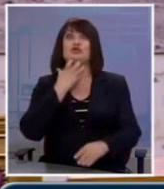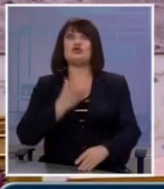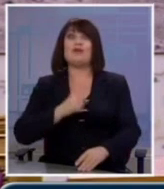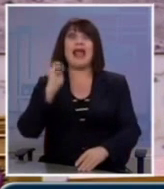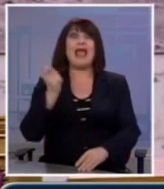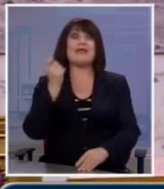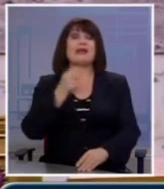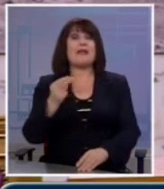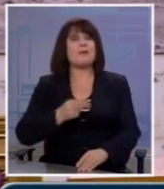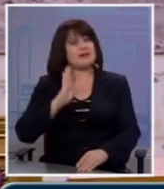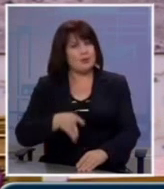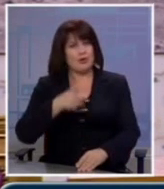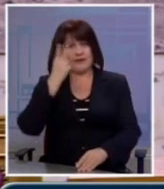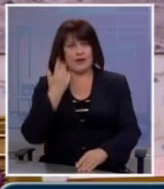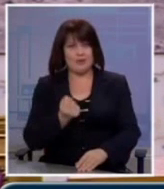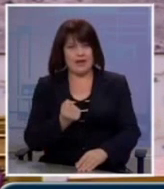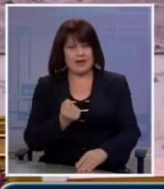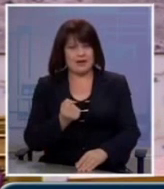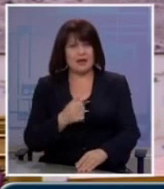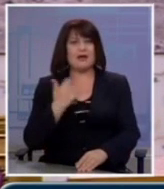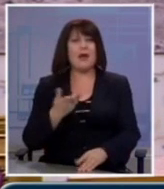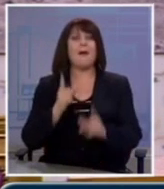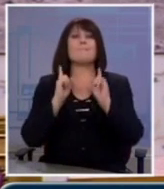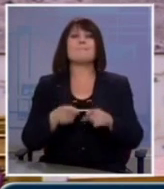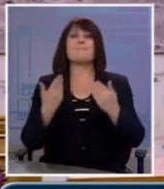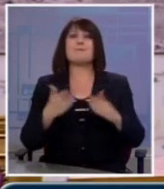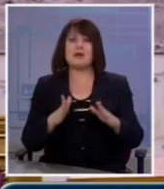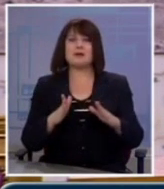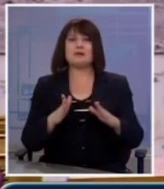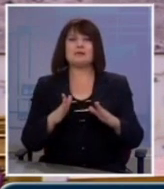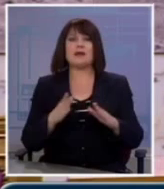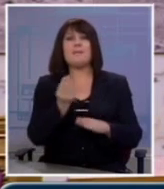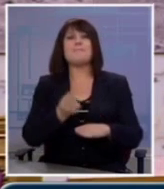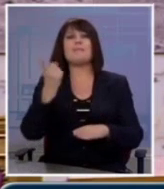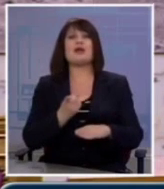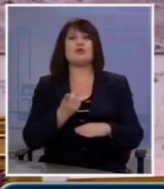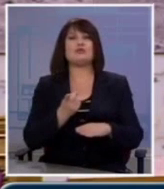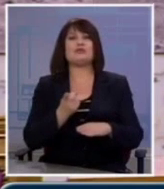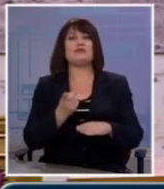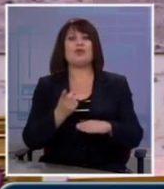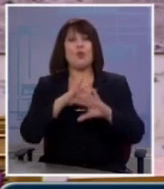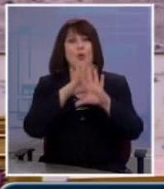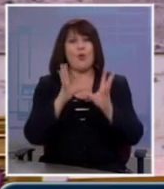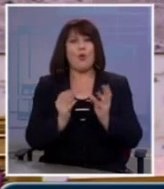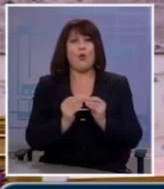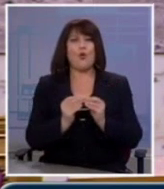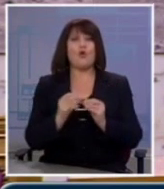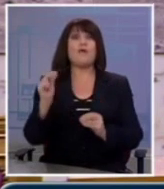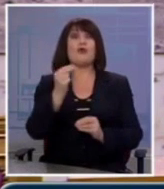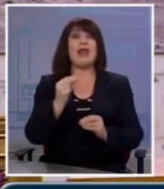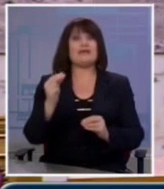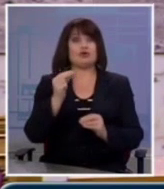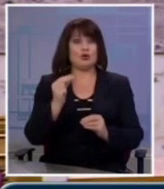εθνικά θέματα ύστερα από απόφαση της απόλυτης πλειοψηφίας του όλου αριθμού των